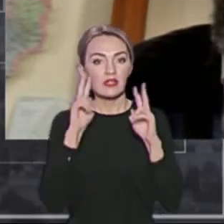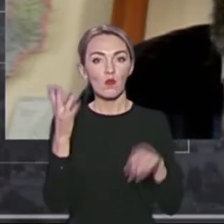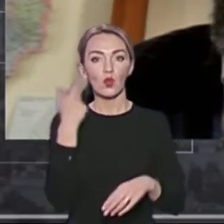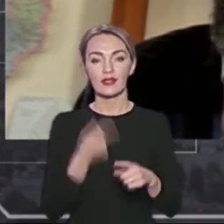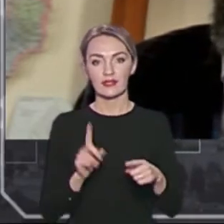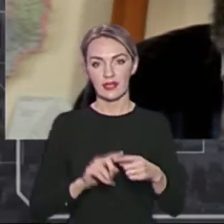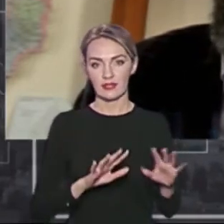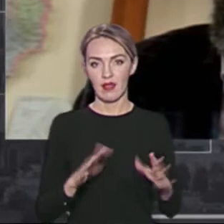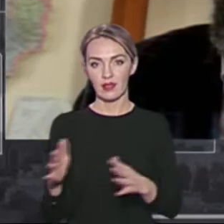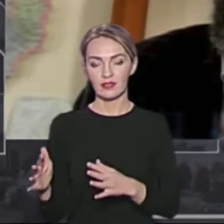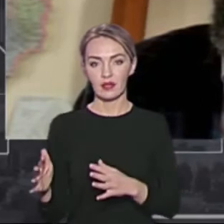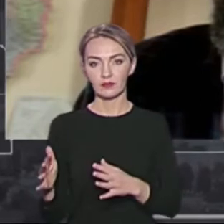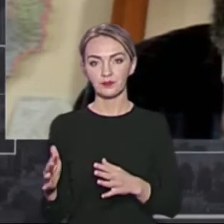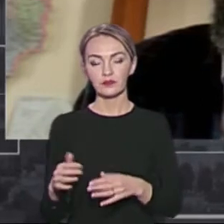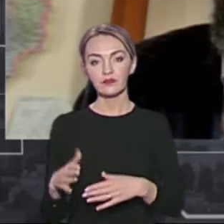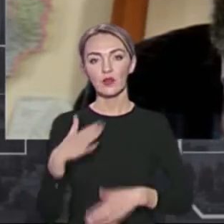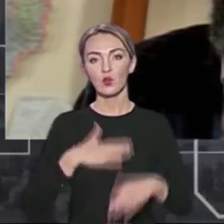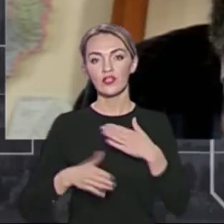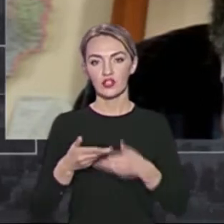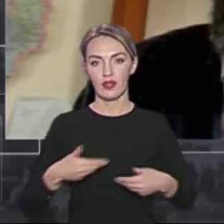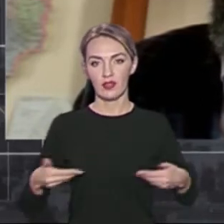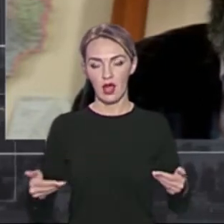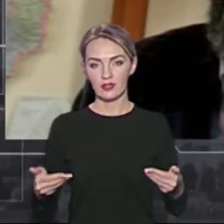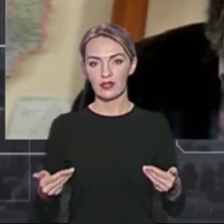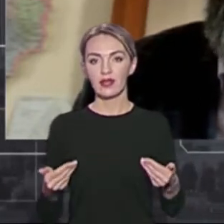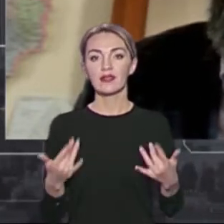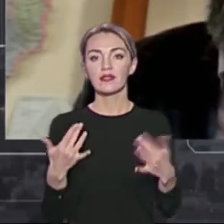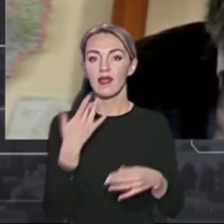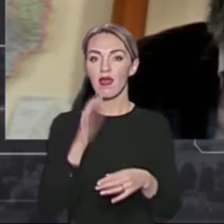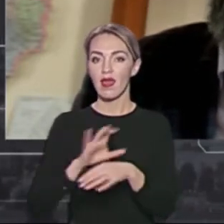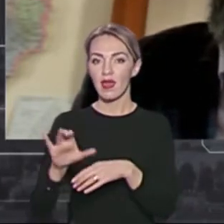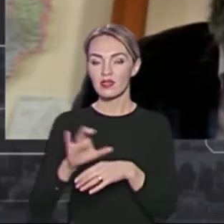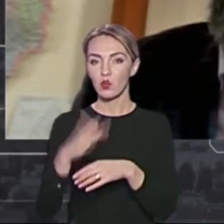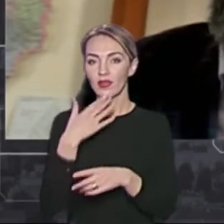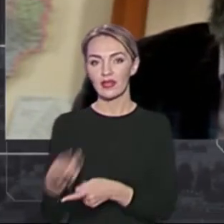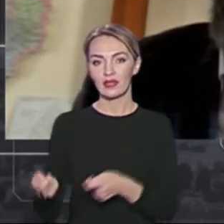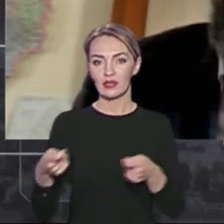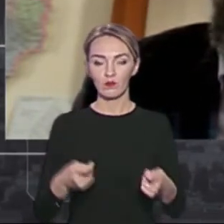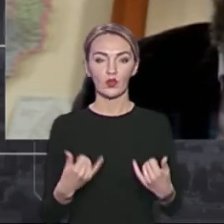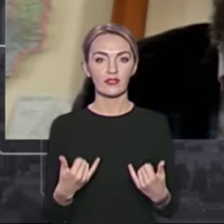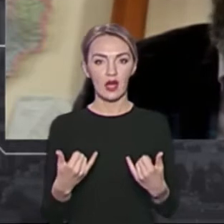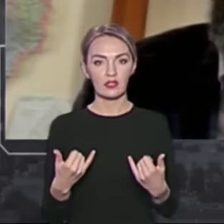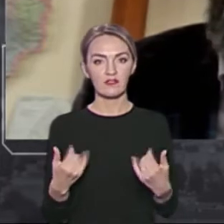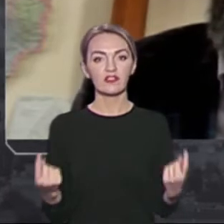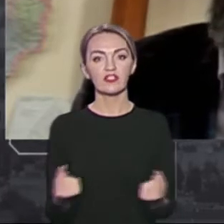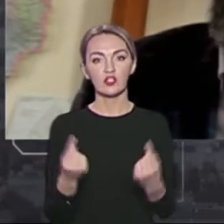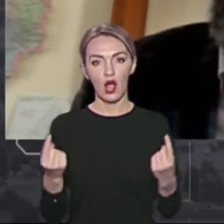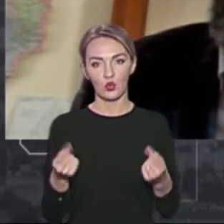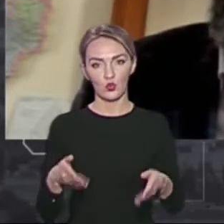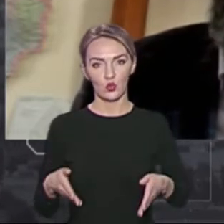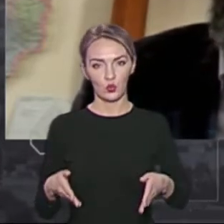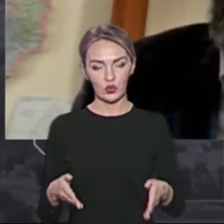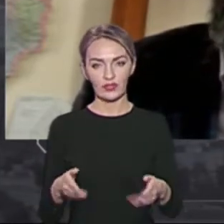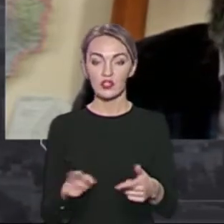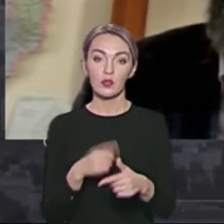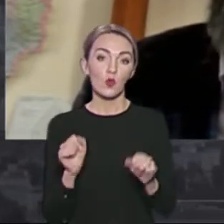станеться. Потіште нас, наскільки експорт-імпорт зараз йде в звичайному руслі,